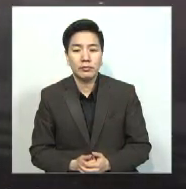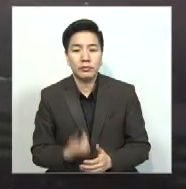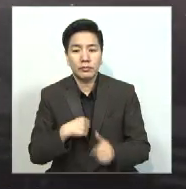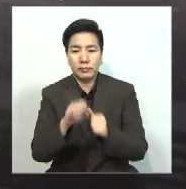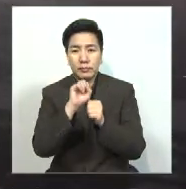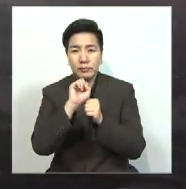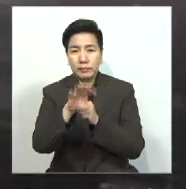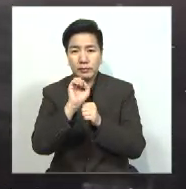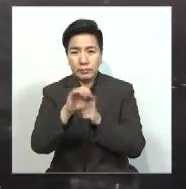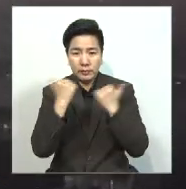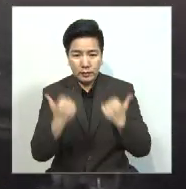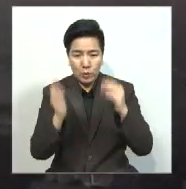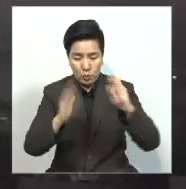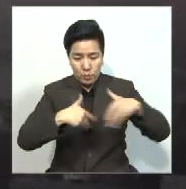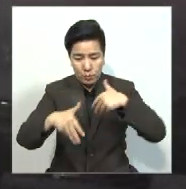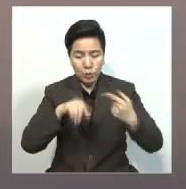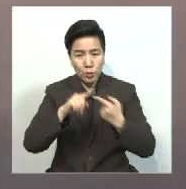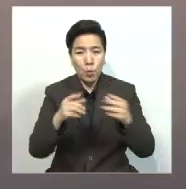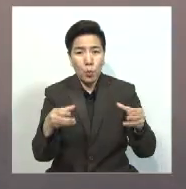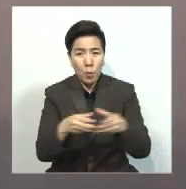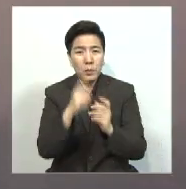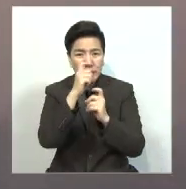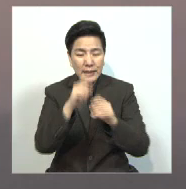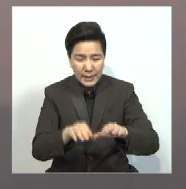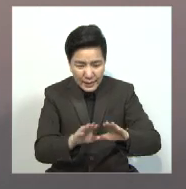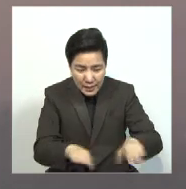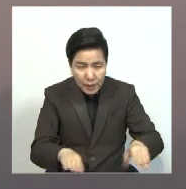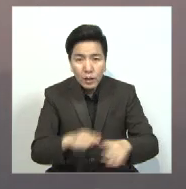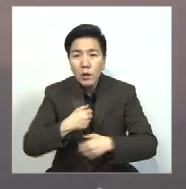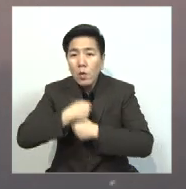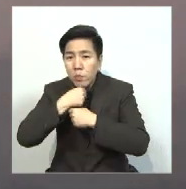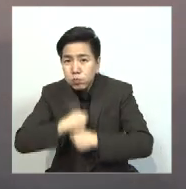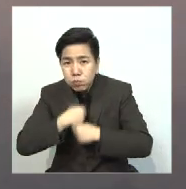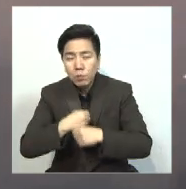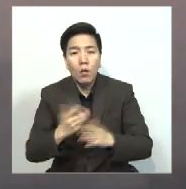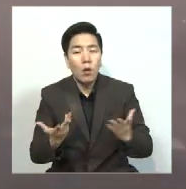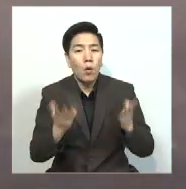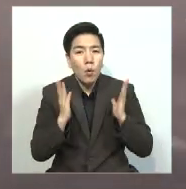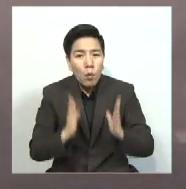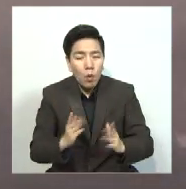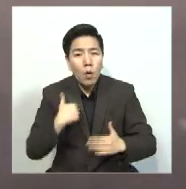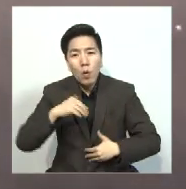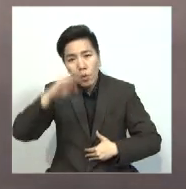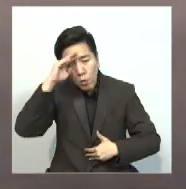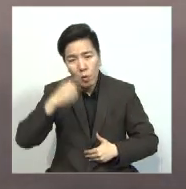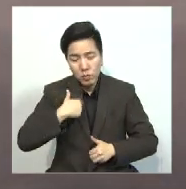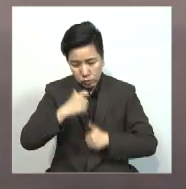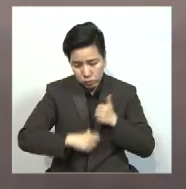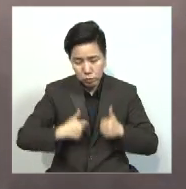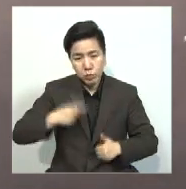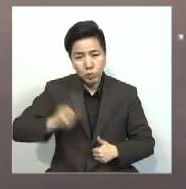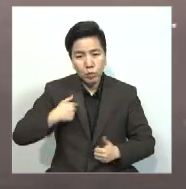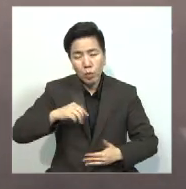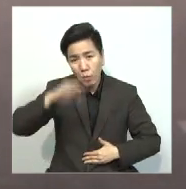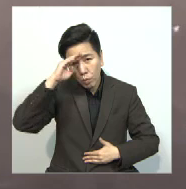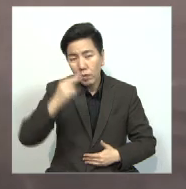ก็แนะนำกันหน่อยนะคะสำหรับประชาชนโดยเฉพาะกลุ่มเสี่ยงเด็กเล็กๆผู้สูงอายุผู้ที่มีอาการเป็นโรคประจำตัวอยู่แล้วโ